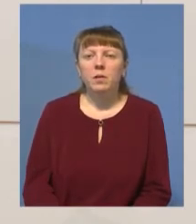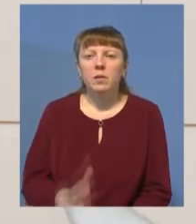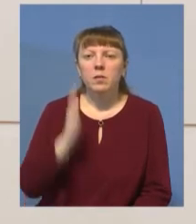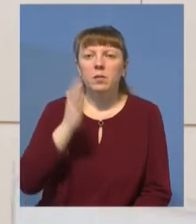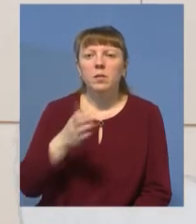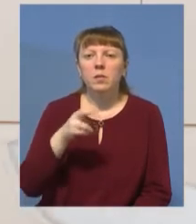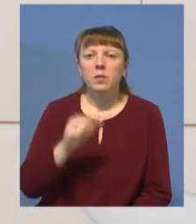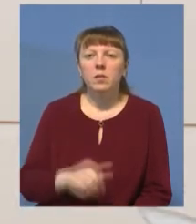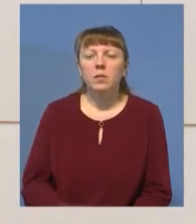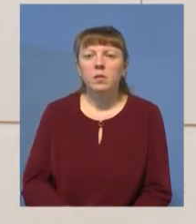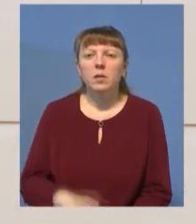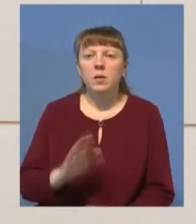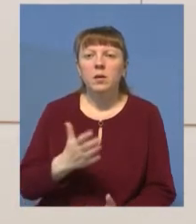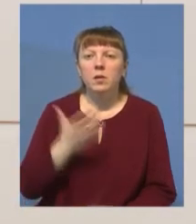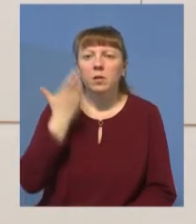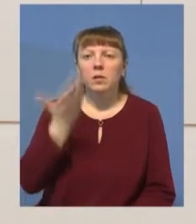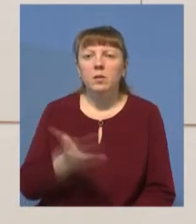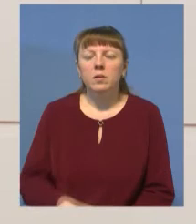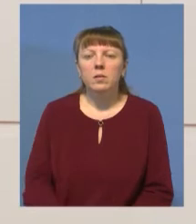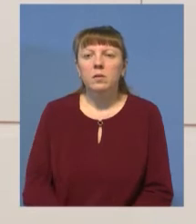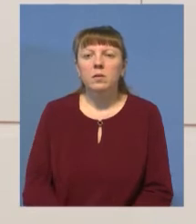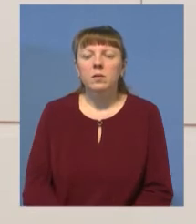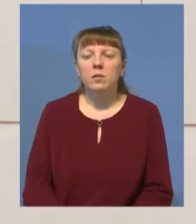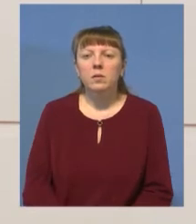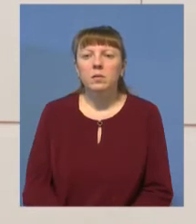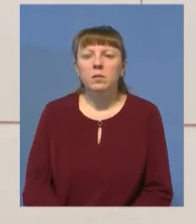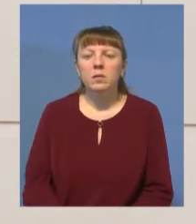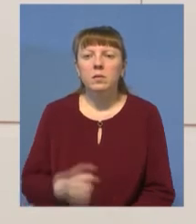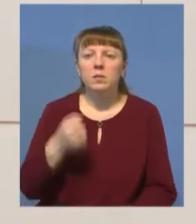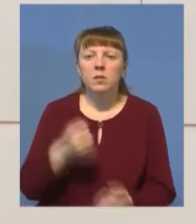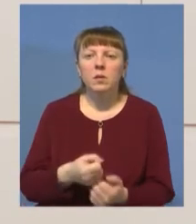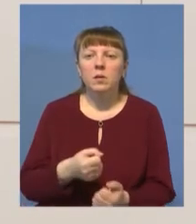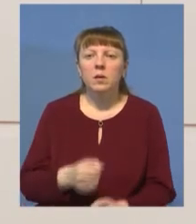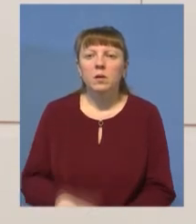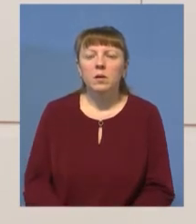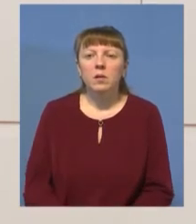поездки что-то произошло, какой-то стук или